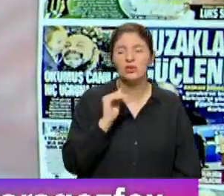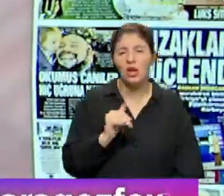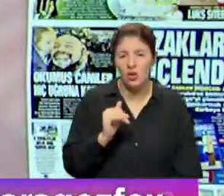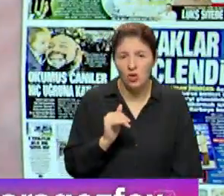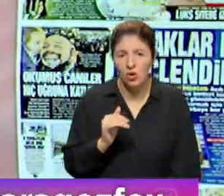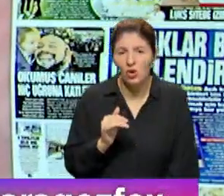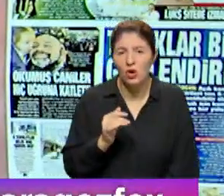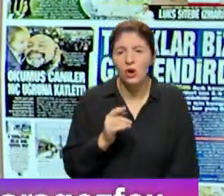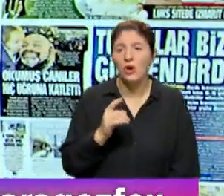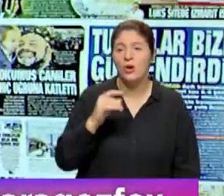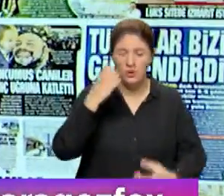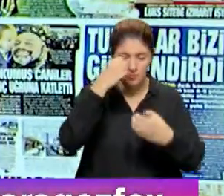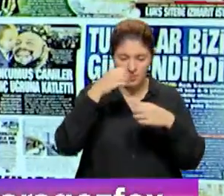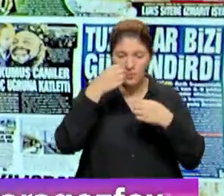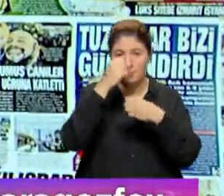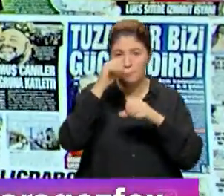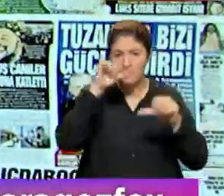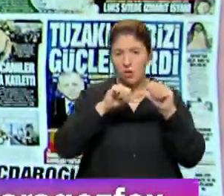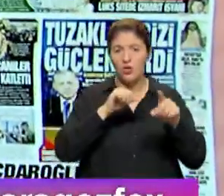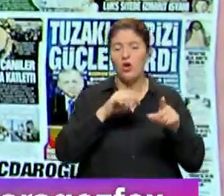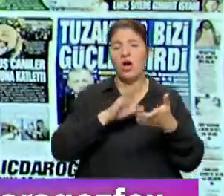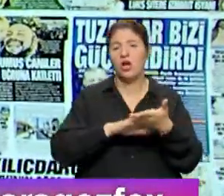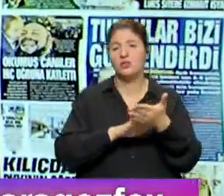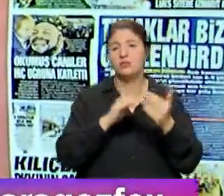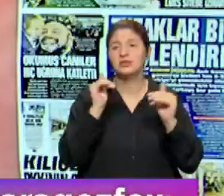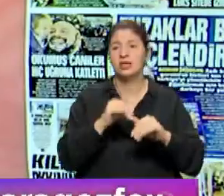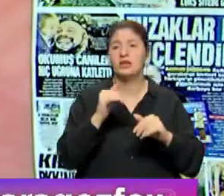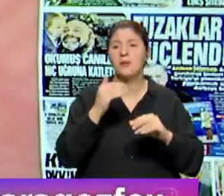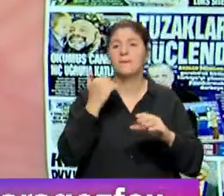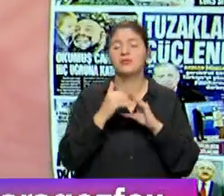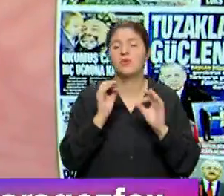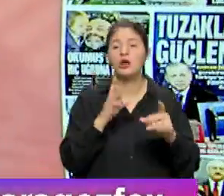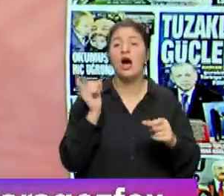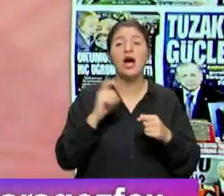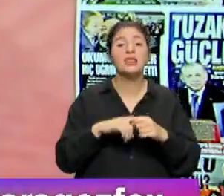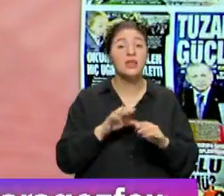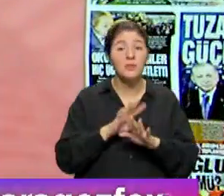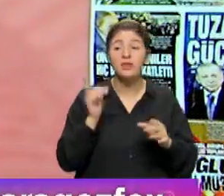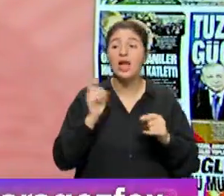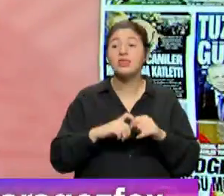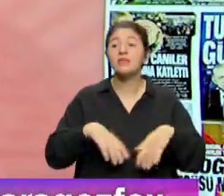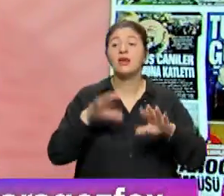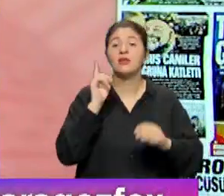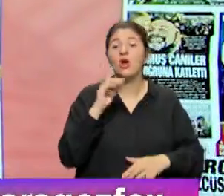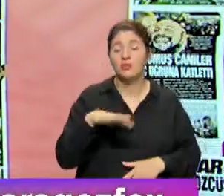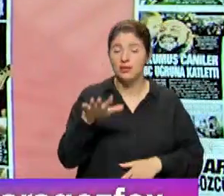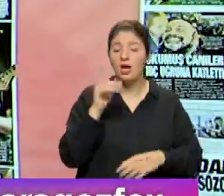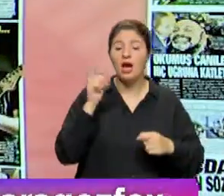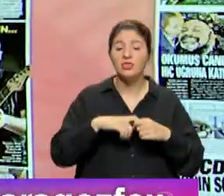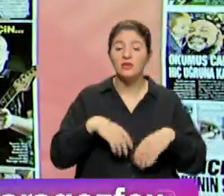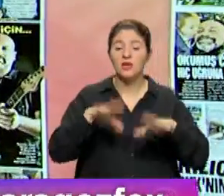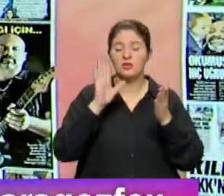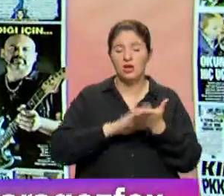geliyor Eee biyolog arkadaşlarımızdan gelen mesaj bu şekilde atanamayan atanmayan öğretmenlerimiz atanmayan